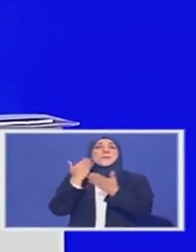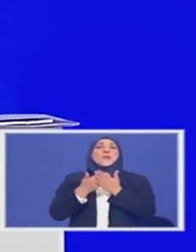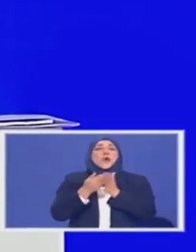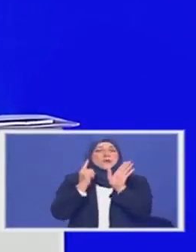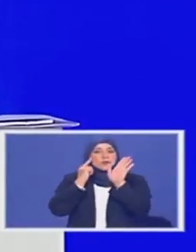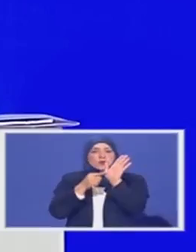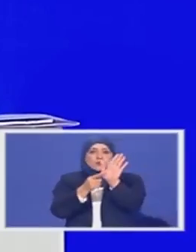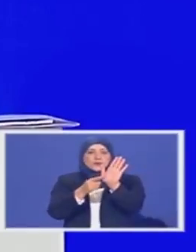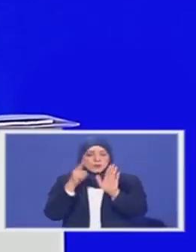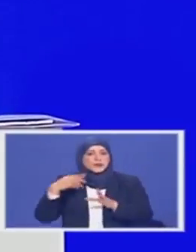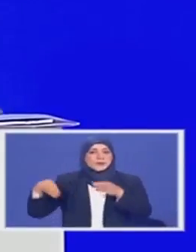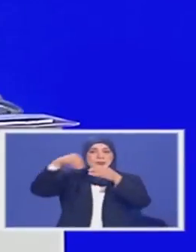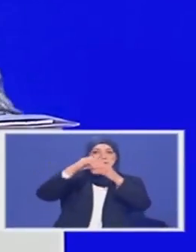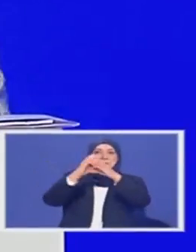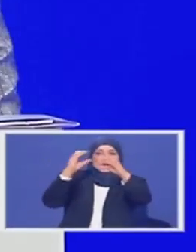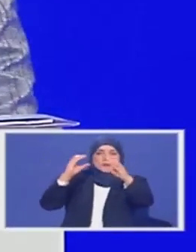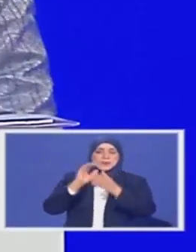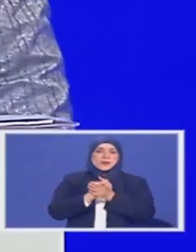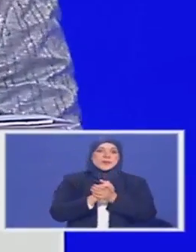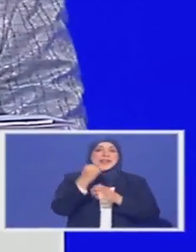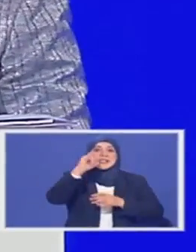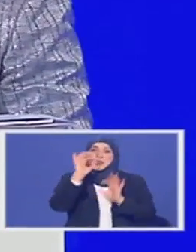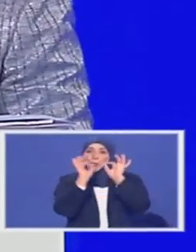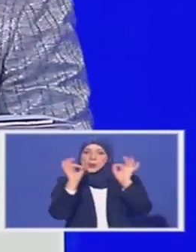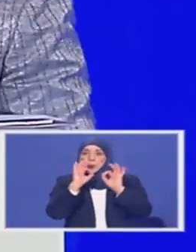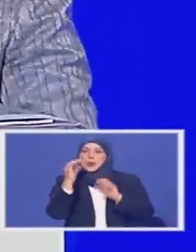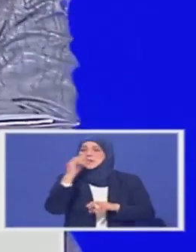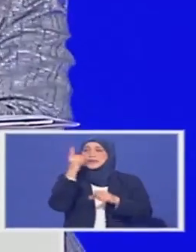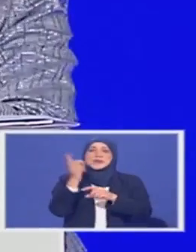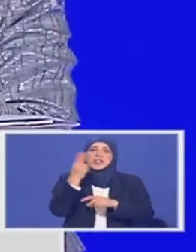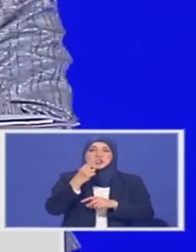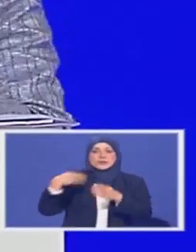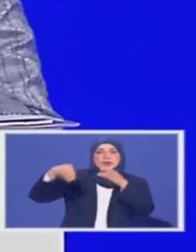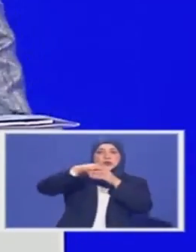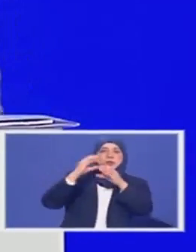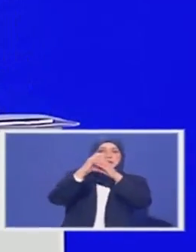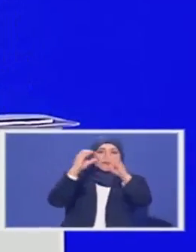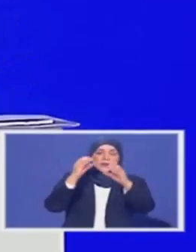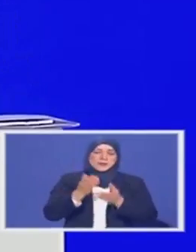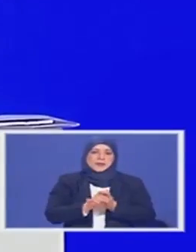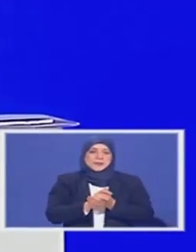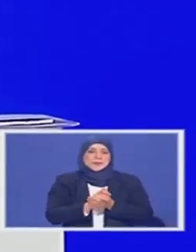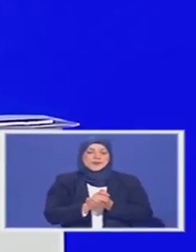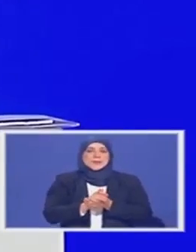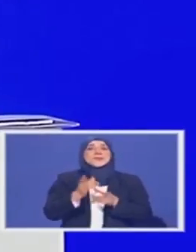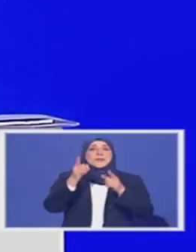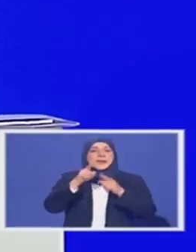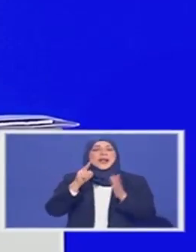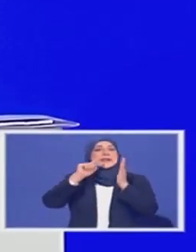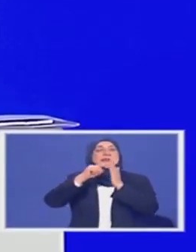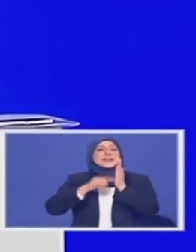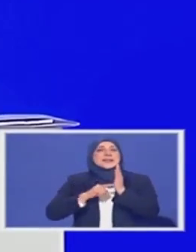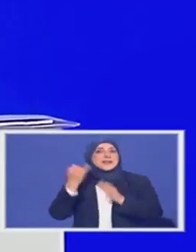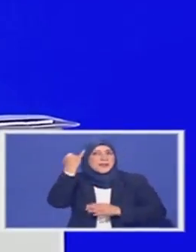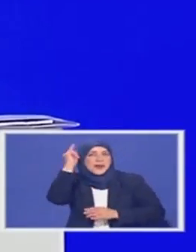العمومي، وإلا فهذا معناها غير ممكن وغير مرخص له. أهم المعايير المقترحة دونك لهنا